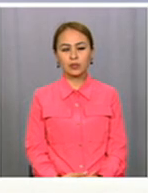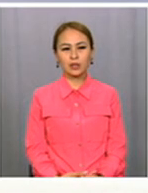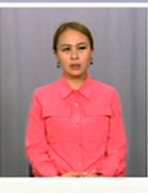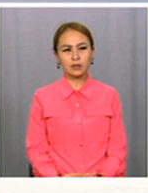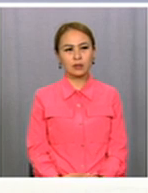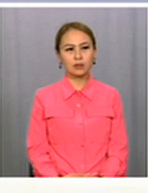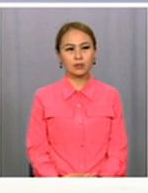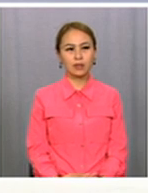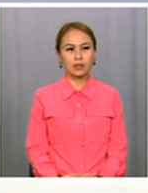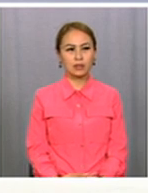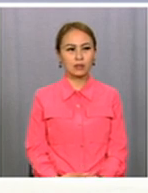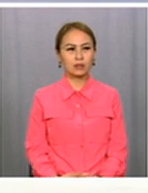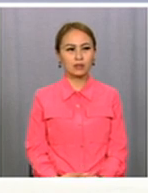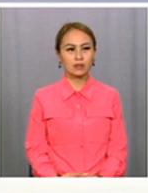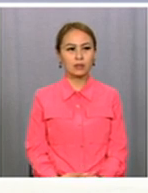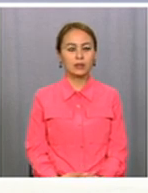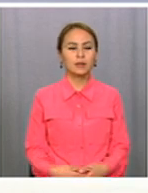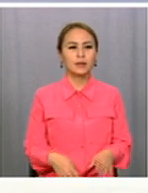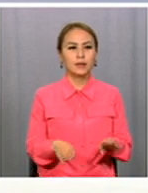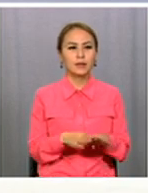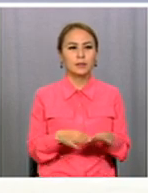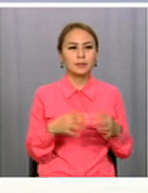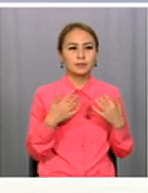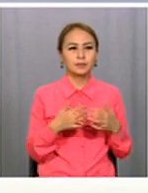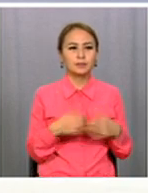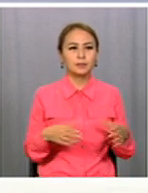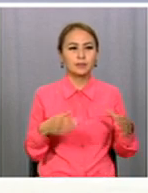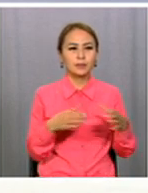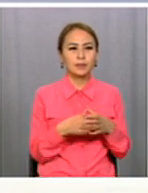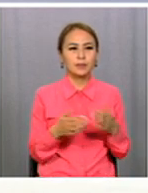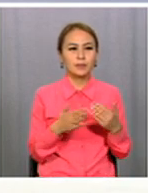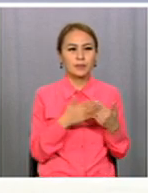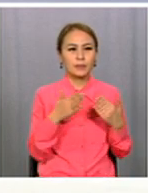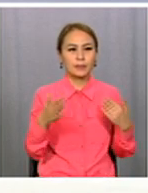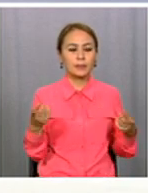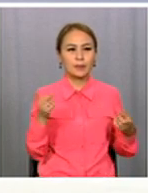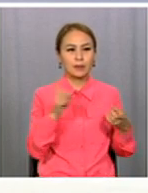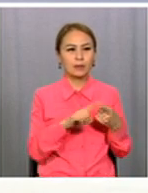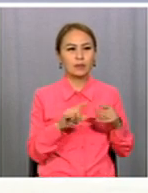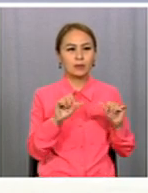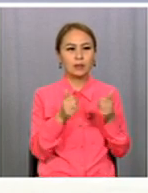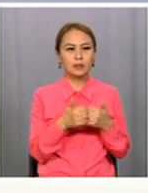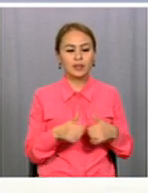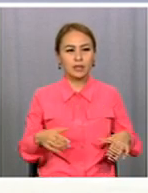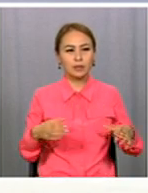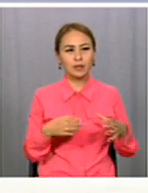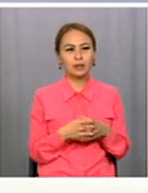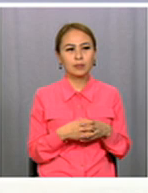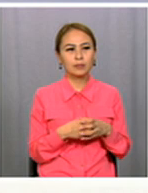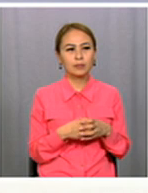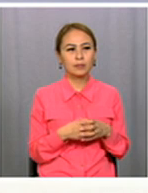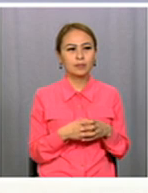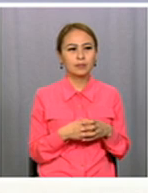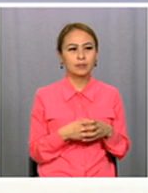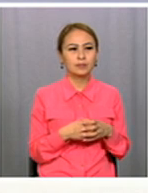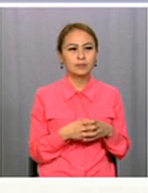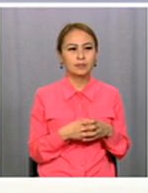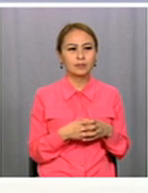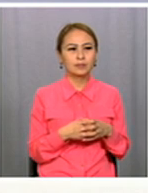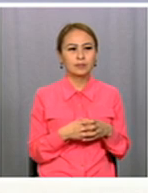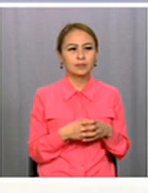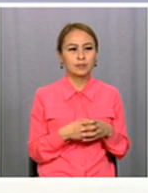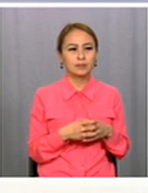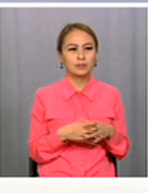енді осы айтылғандарды қолдана отырып, мынадай тапсырмаларды орындайық. Бірінші тапсырма – шамалар арасындағы тәуелділікті